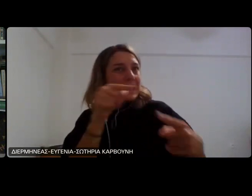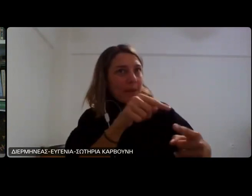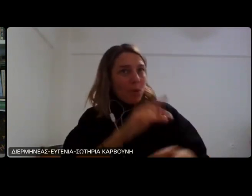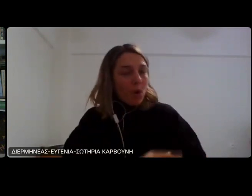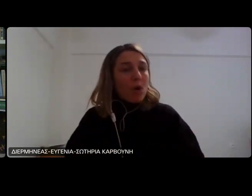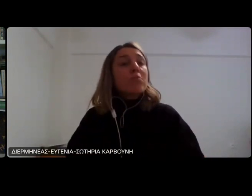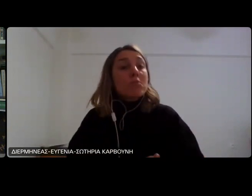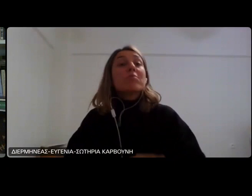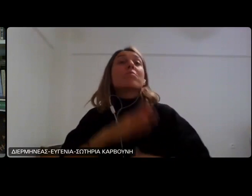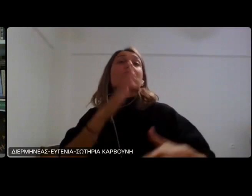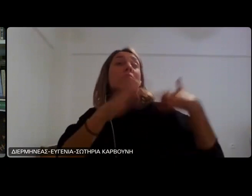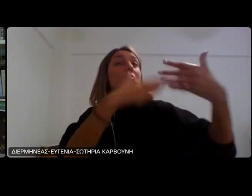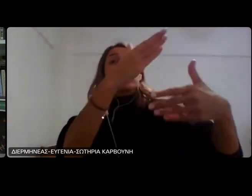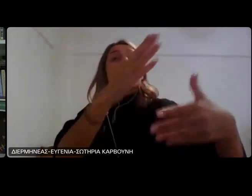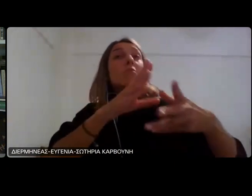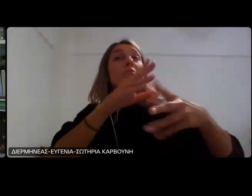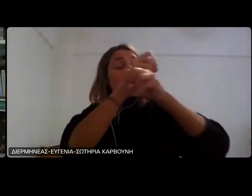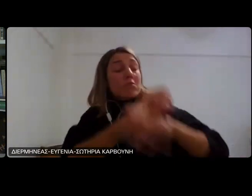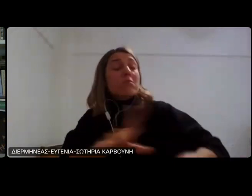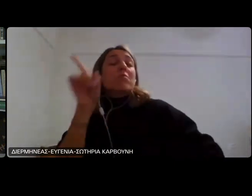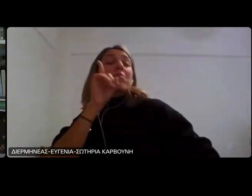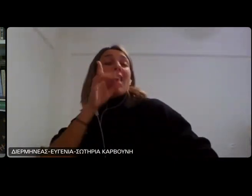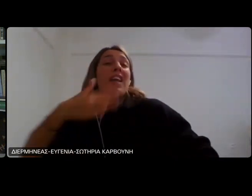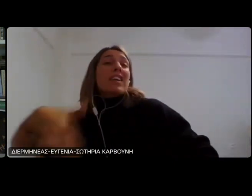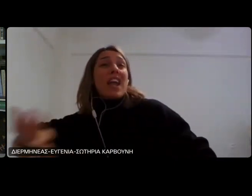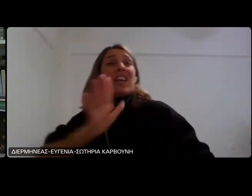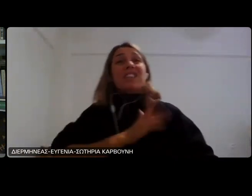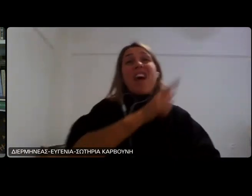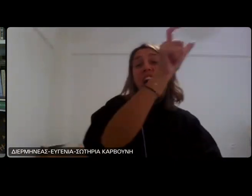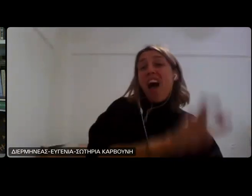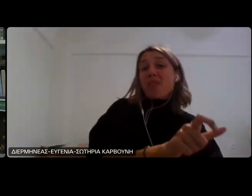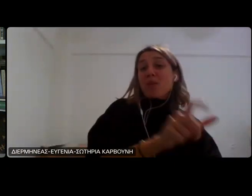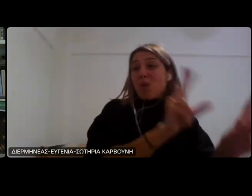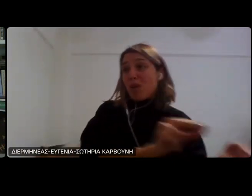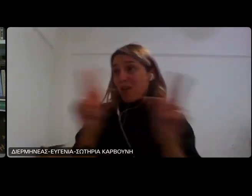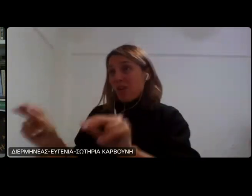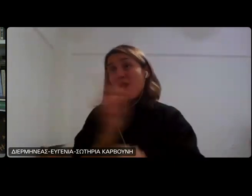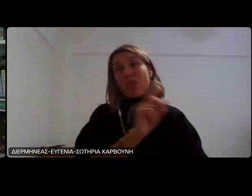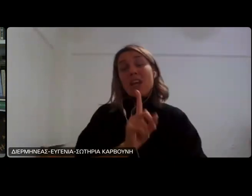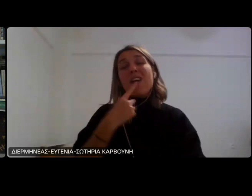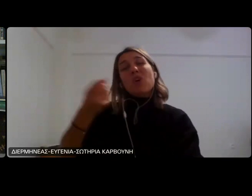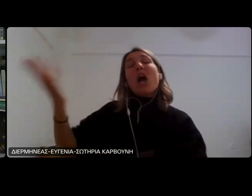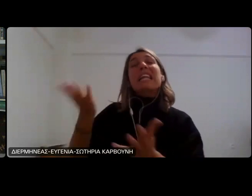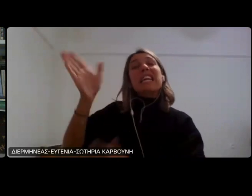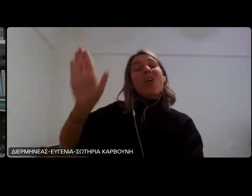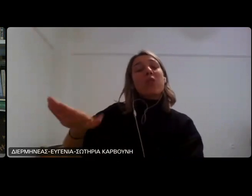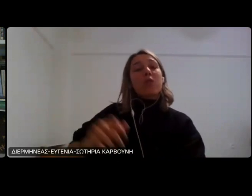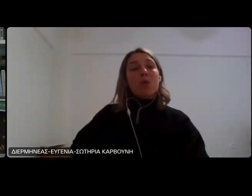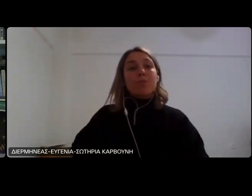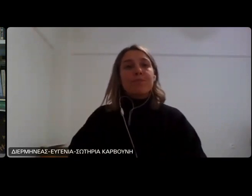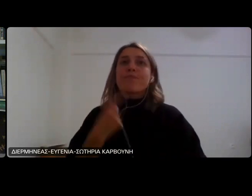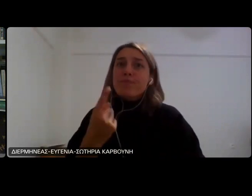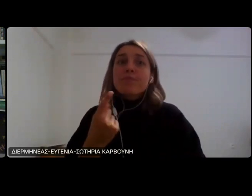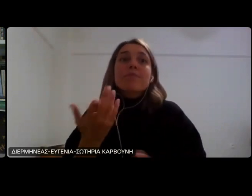κατηγοριοποίηση των γυναικών σε μη ανθρώπους, σε λιγότερο ανθρώπους, σε άλλους. Το πώς χρησιμοποιούμε τη γλώσσα ποτέ δεν είναι ουδέτερο ή